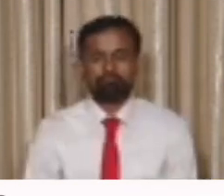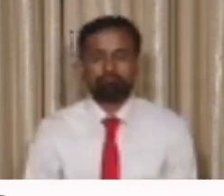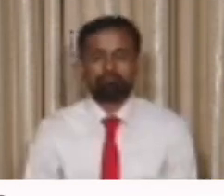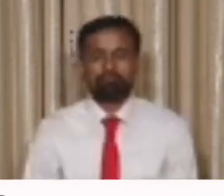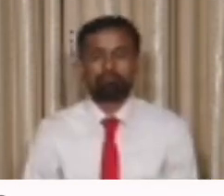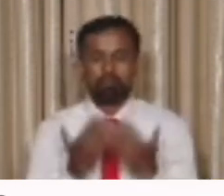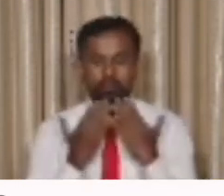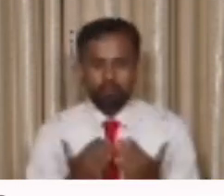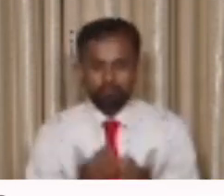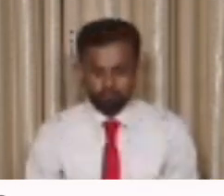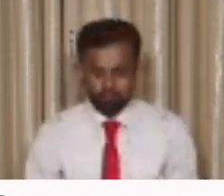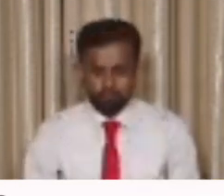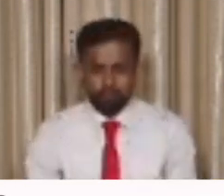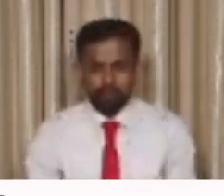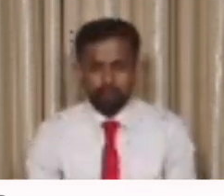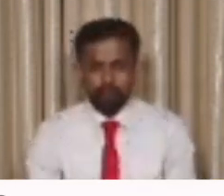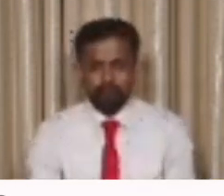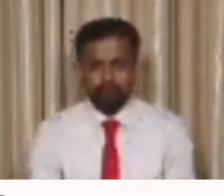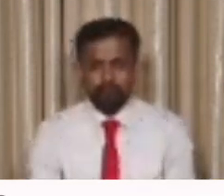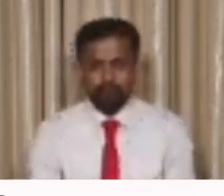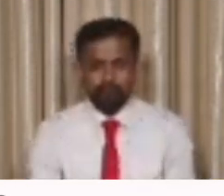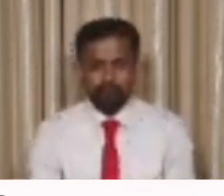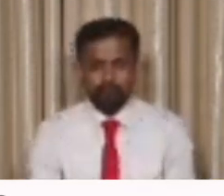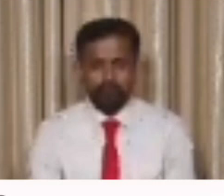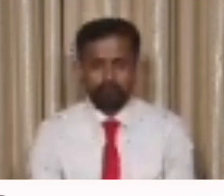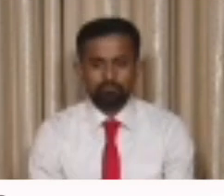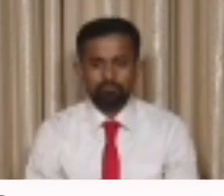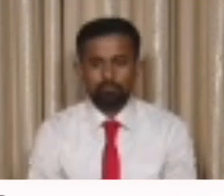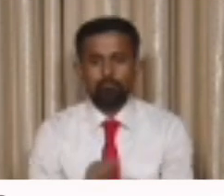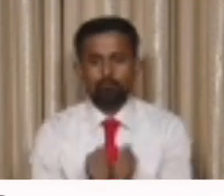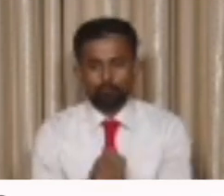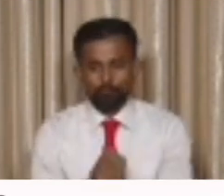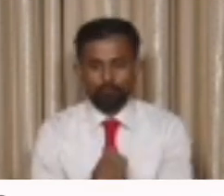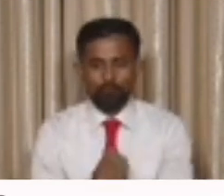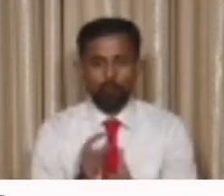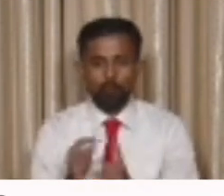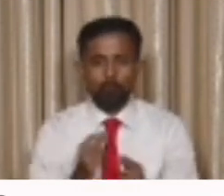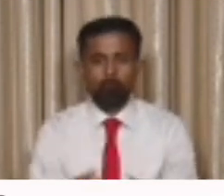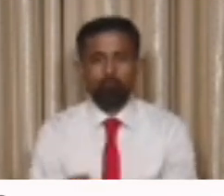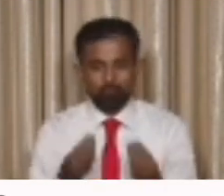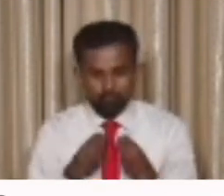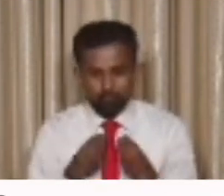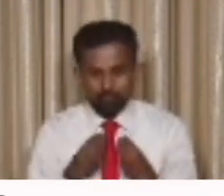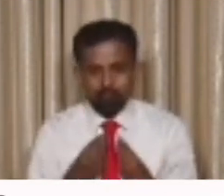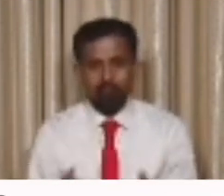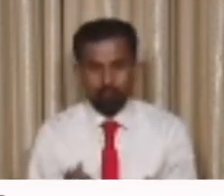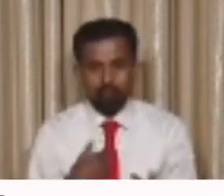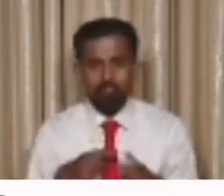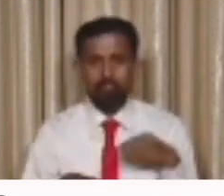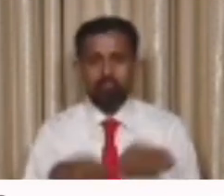ස්තුතියි මිලකට්. ඔව් ග්‍රීල් මතුමා. තුමා ඒ අවශ්‍ය වෙනස්කම් කළා පාර්ලිමේන්තුවට ඉදිරිපත් කරන්න ඉතාමත් ඉක්මනින්. අපි ඡන්දය